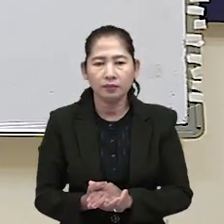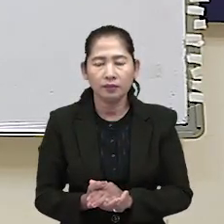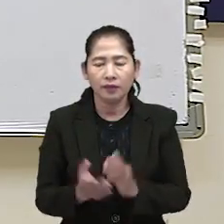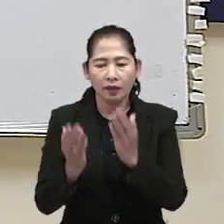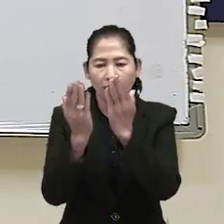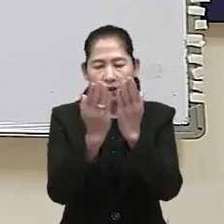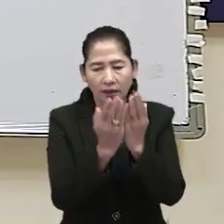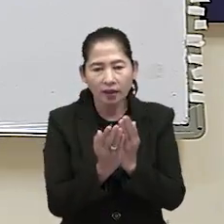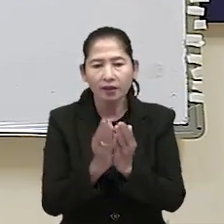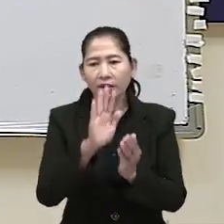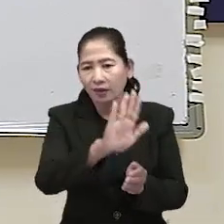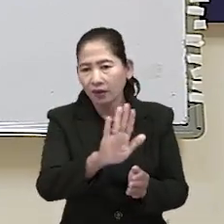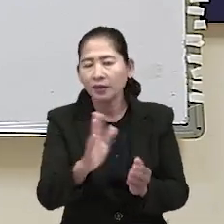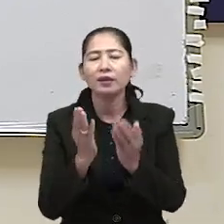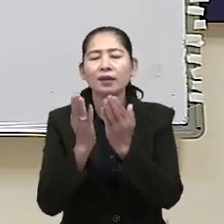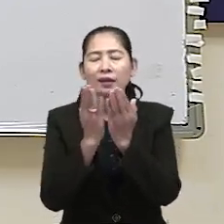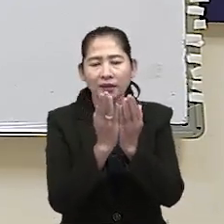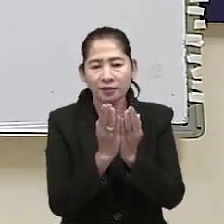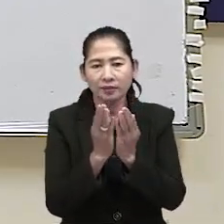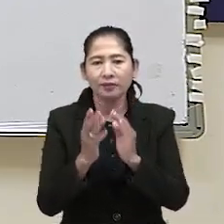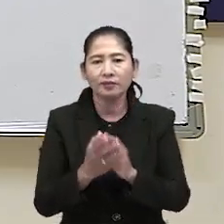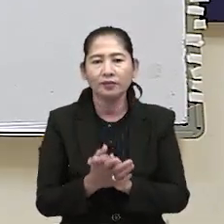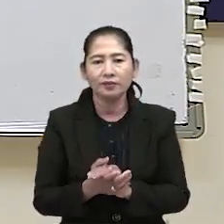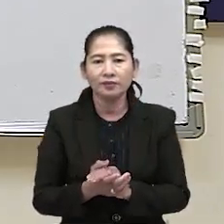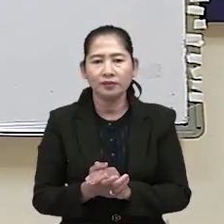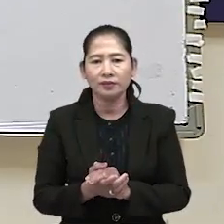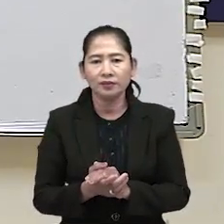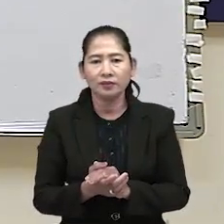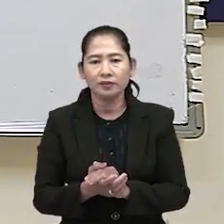Chà. Ăn một nè cửu bàn con.